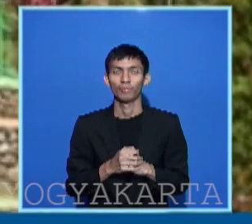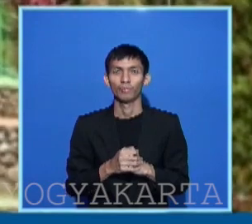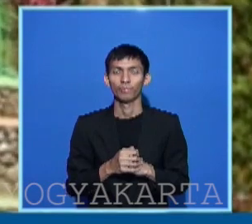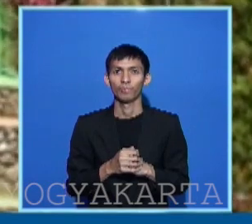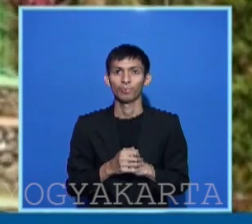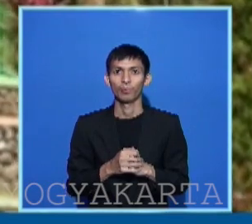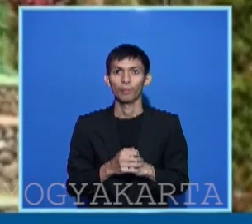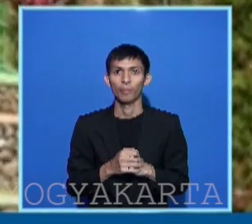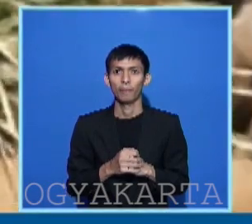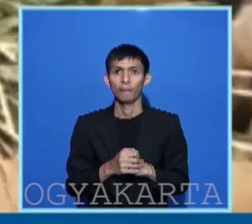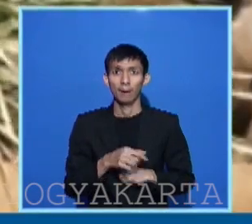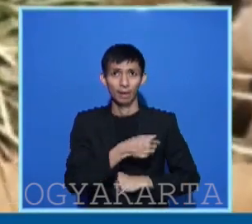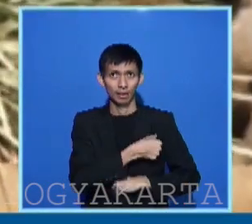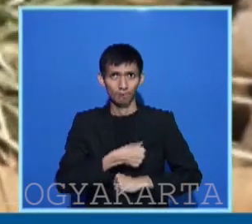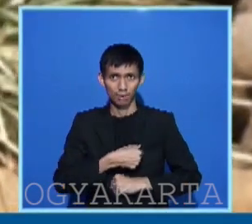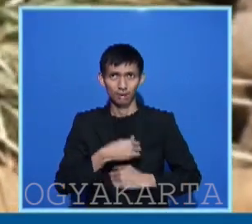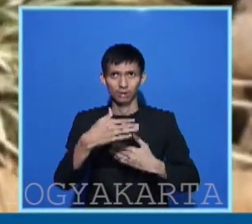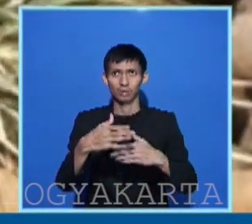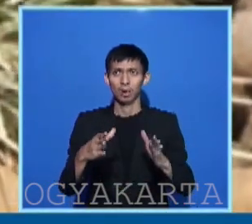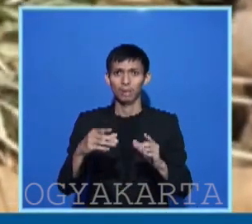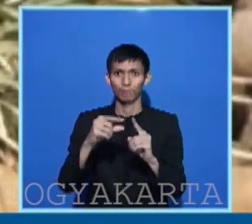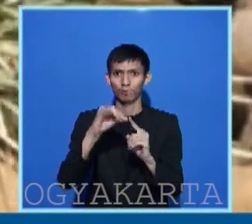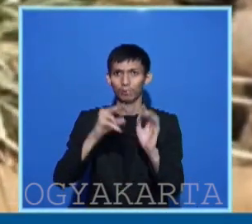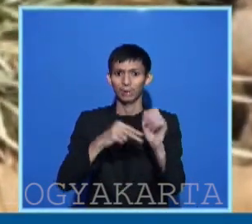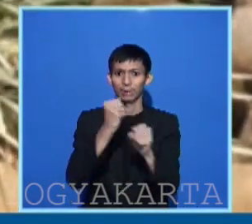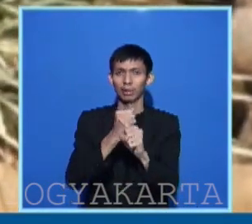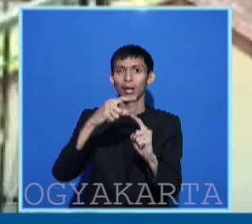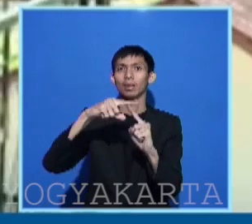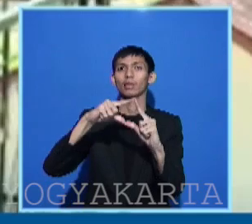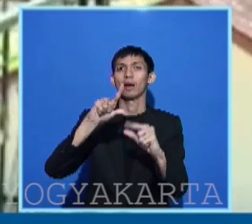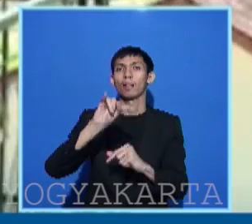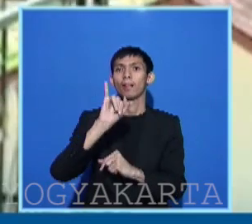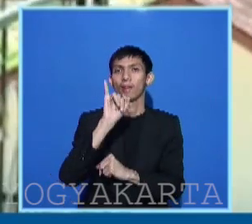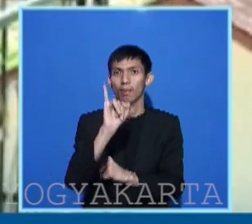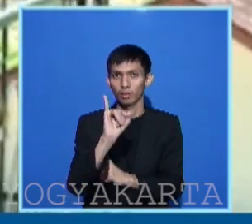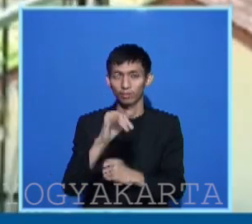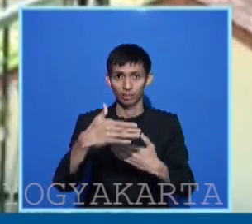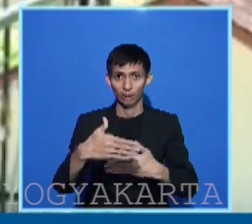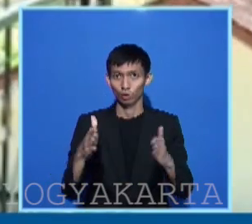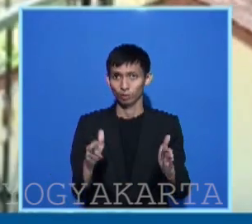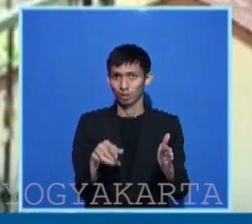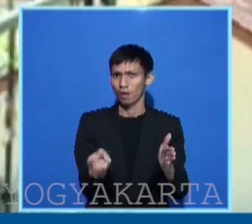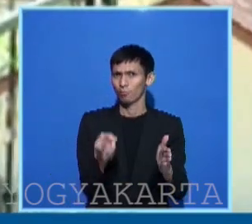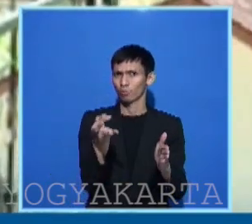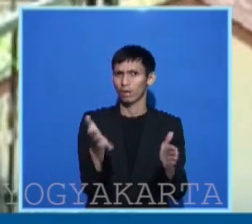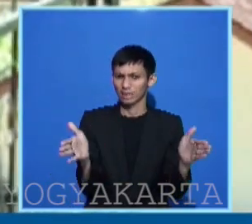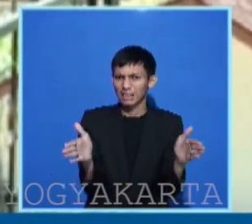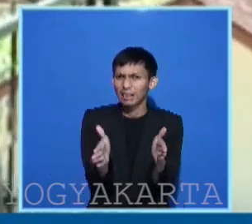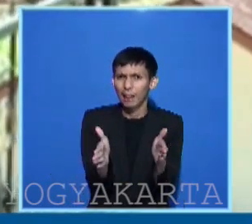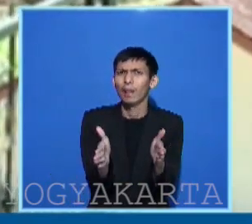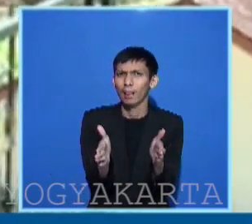namini pun situs Candi perintah Lee situs Candi Kino ingkang namung Alit meniko dumunung ing Dusun Pring tali